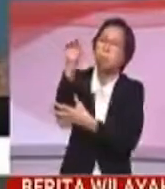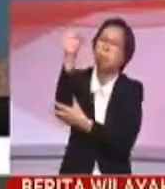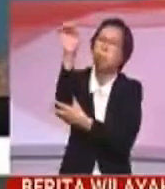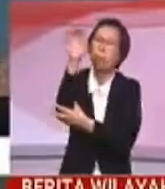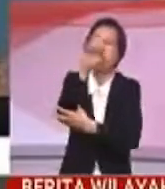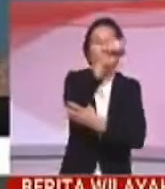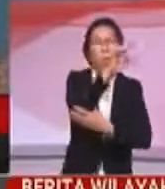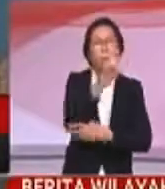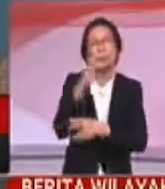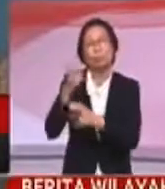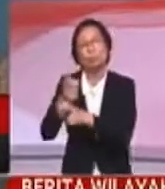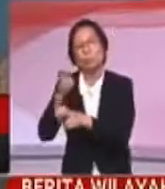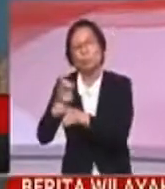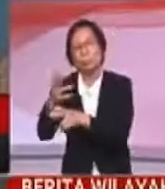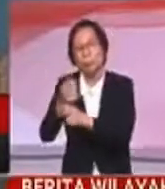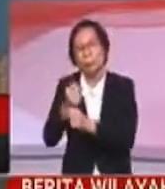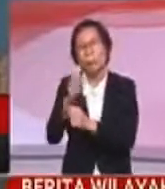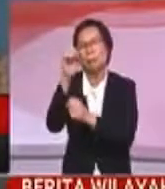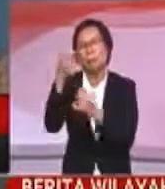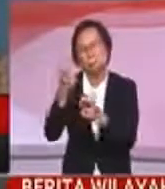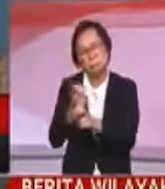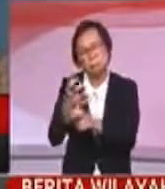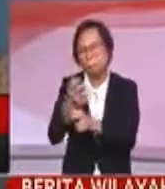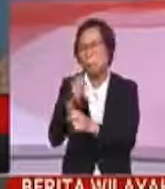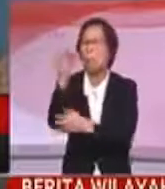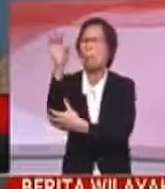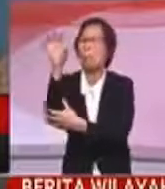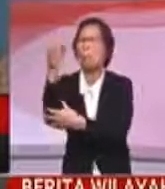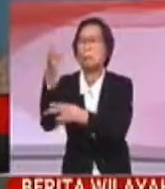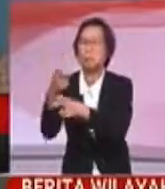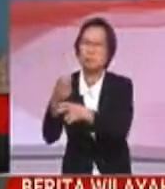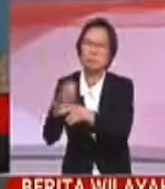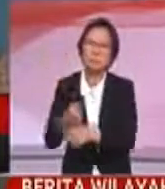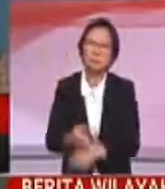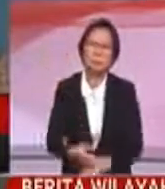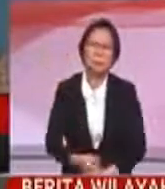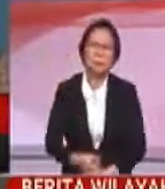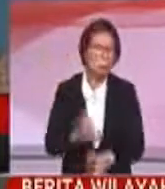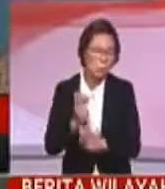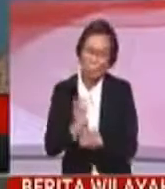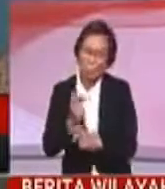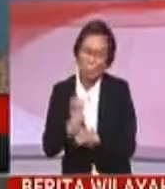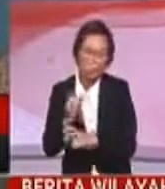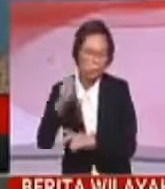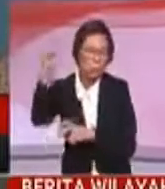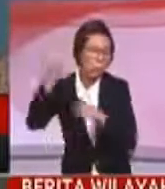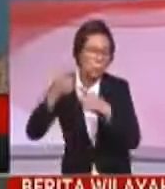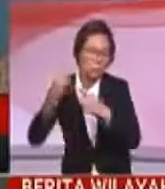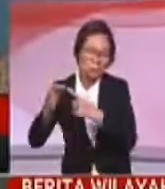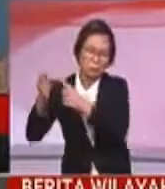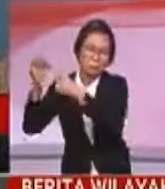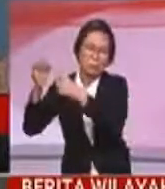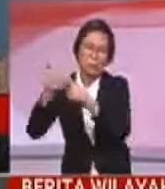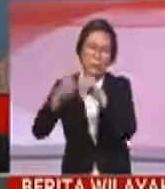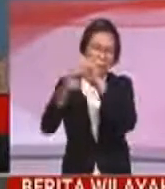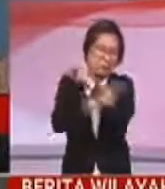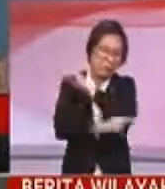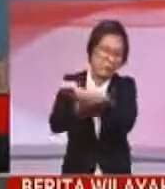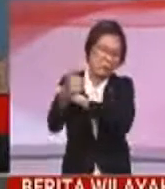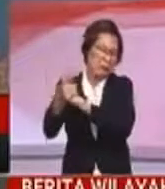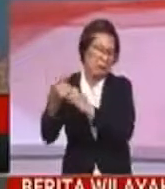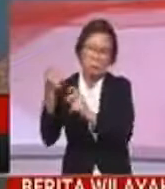sukar dapat diputar pada ketika ini nah suka tempatku terjadi cabaran di sabani lainnya daripada Negeri dicela